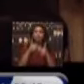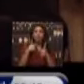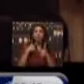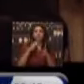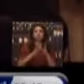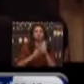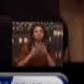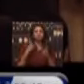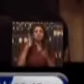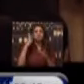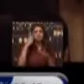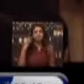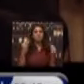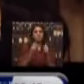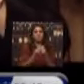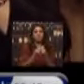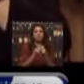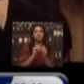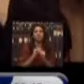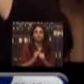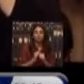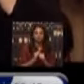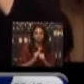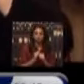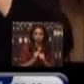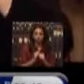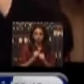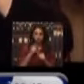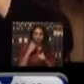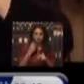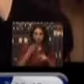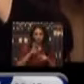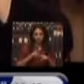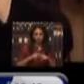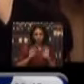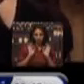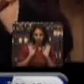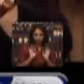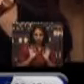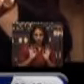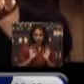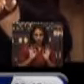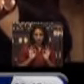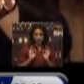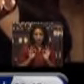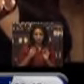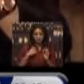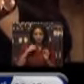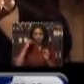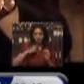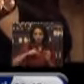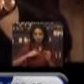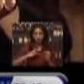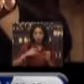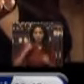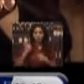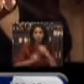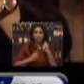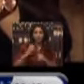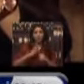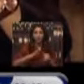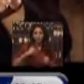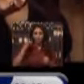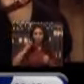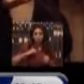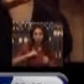الحاجة الوحيدة اللي بحس ان يمكن كان عندي طاقة كبيرة قوي